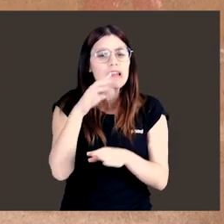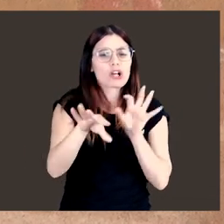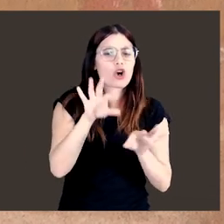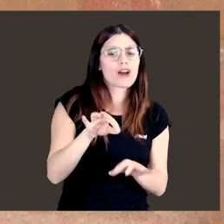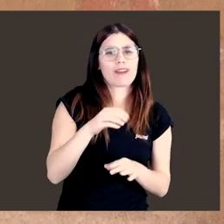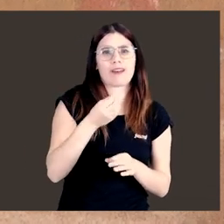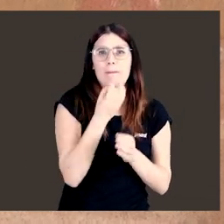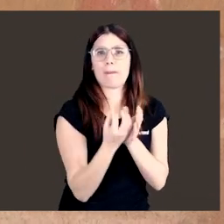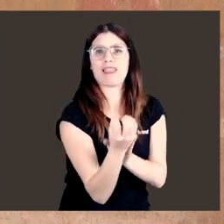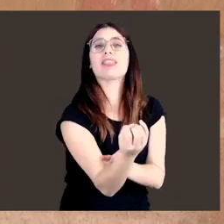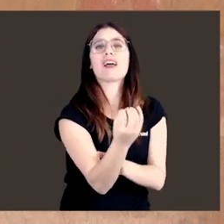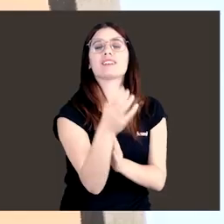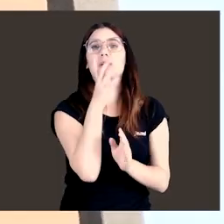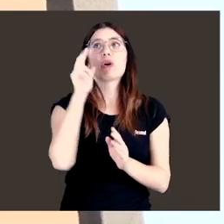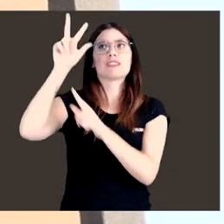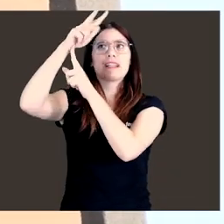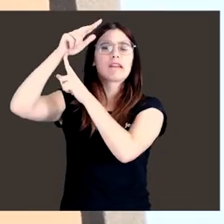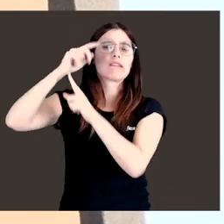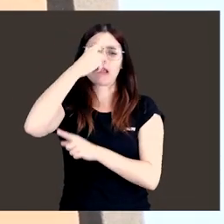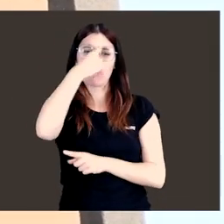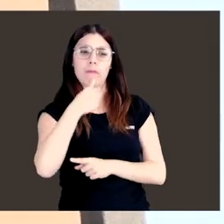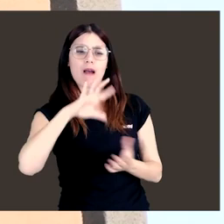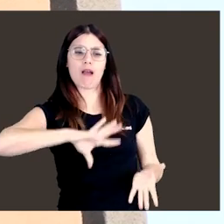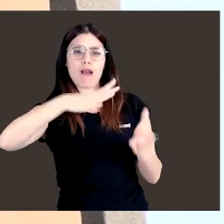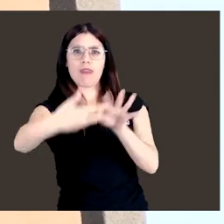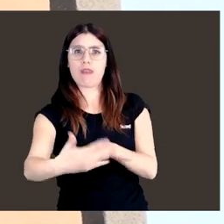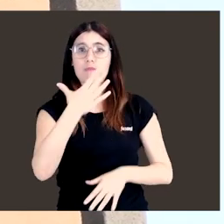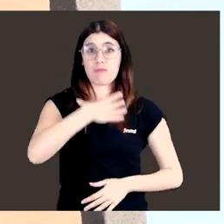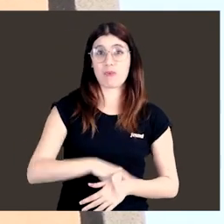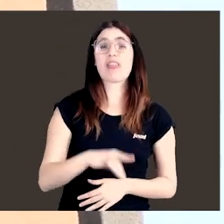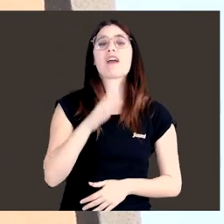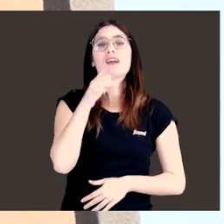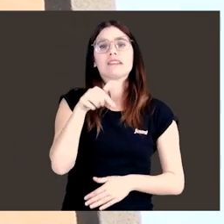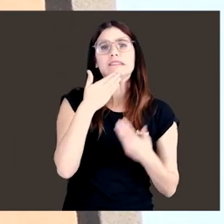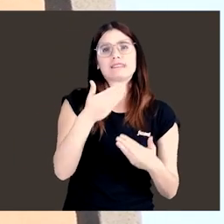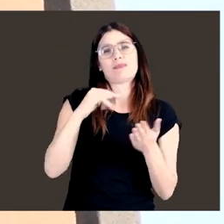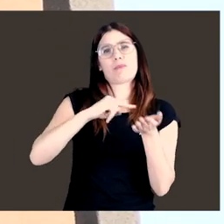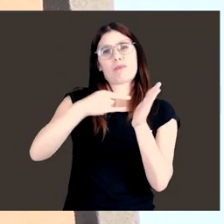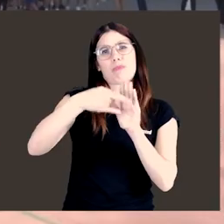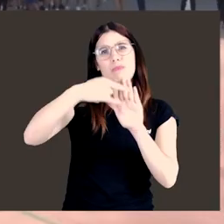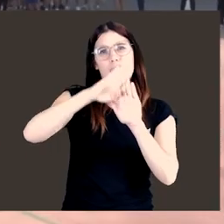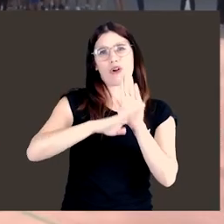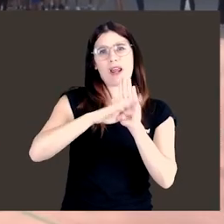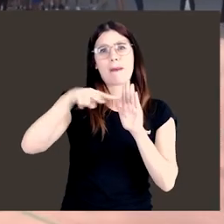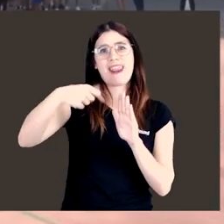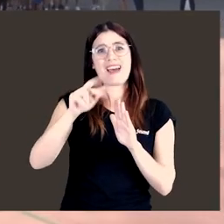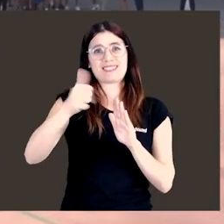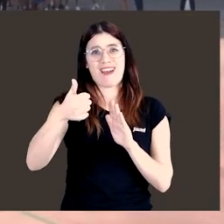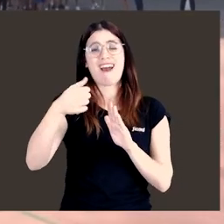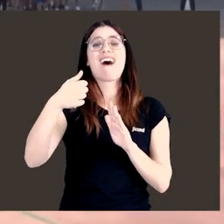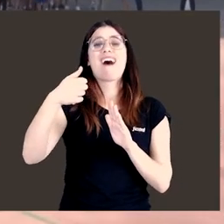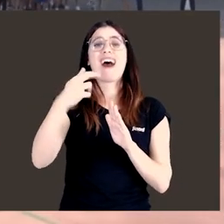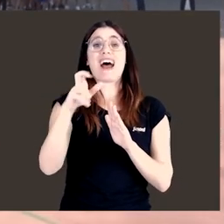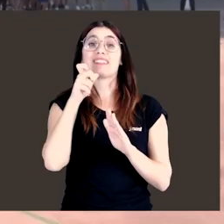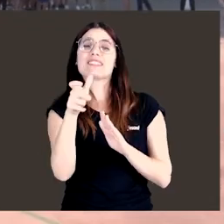'acollita de cultius a partir de les imatges dels satèl·lits. Aquest mètode s'utilitza en el programa NASA Harvest i ja és